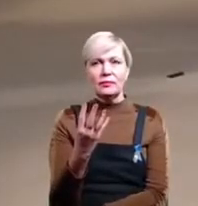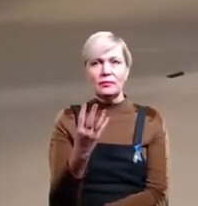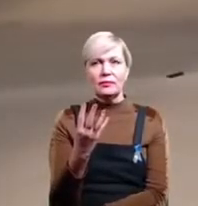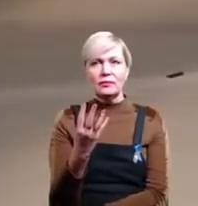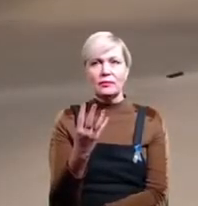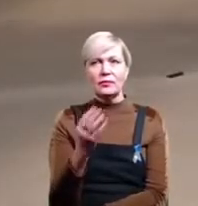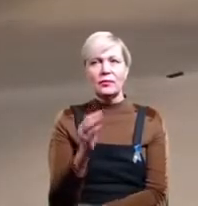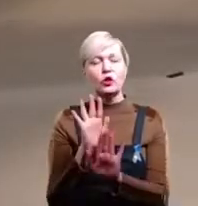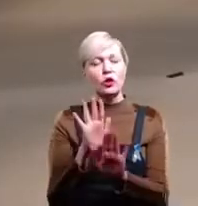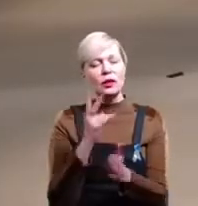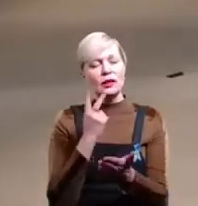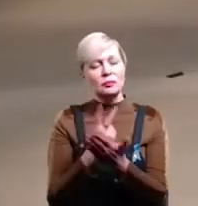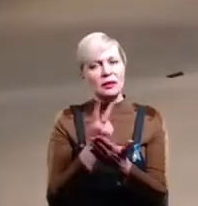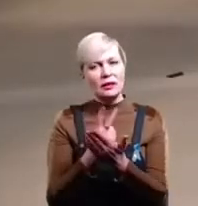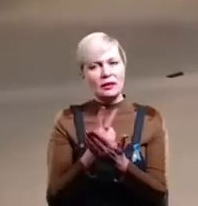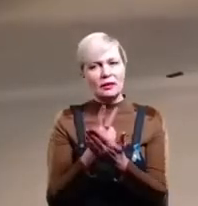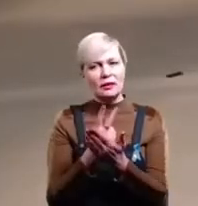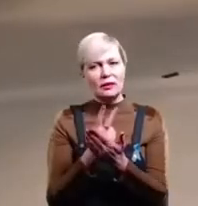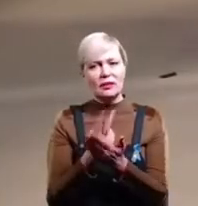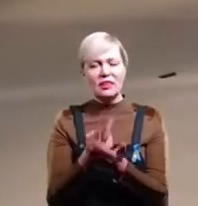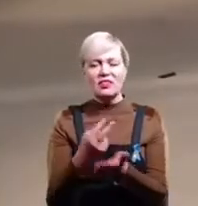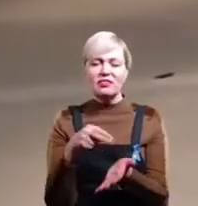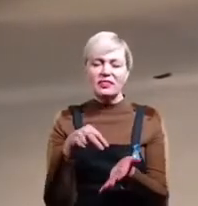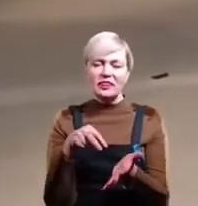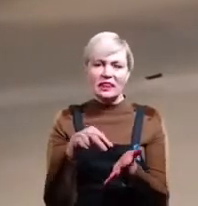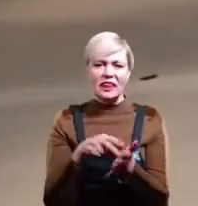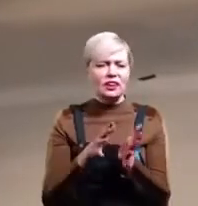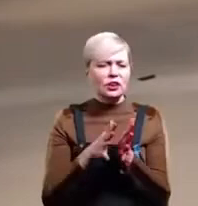Только смотрите, стать шире.